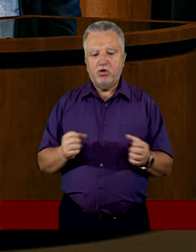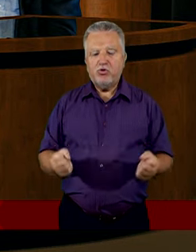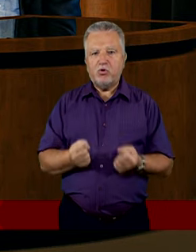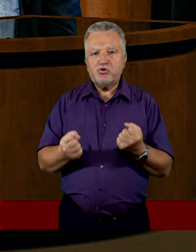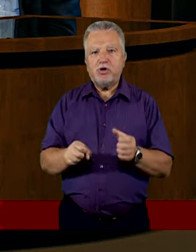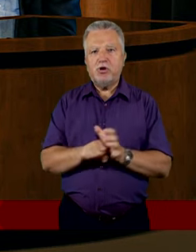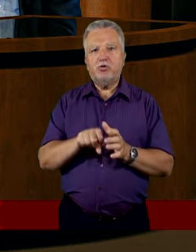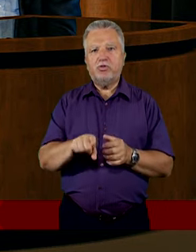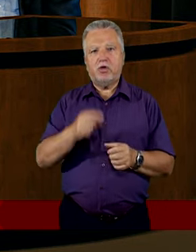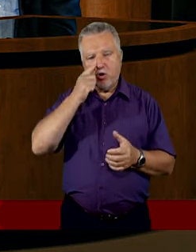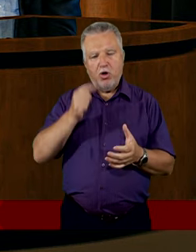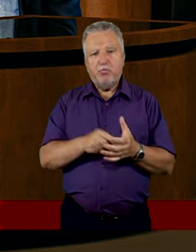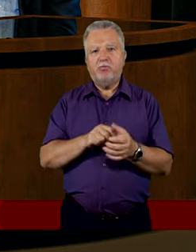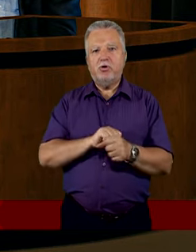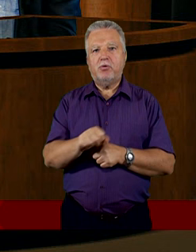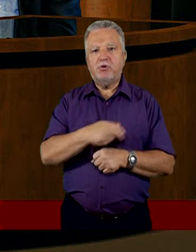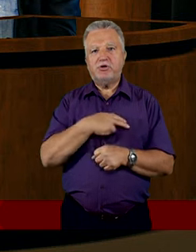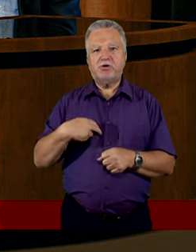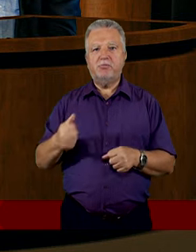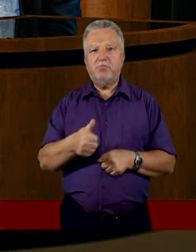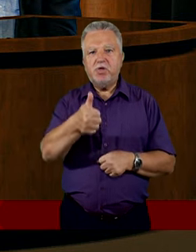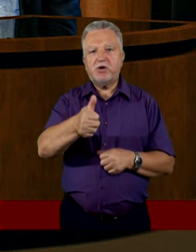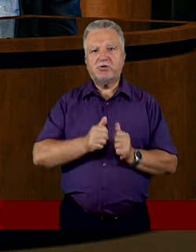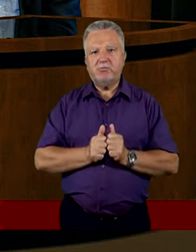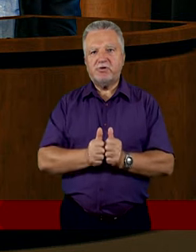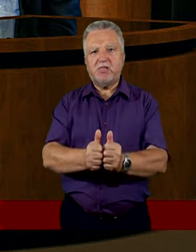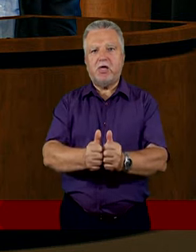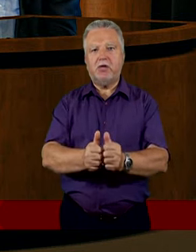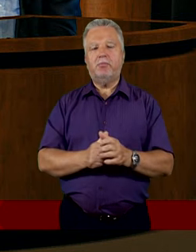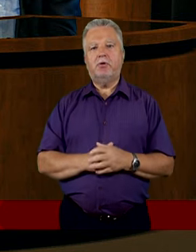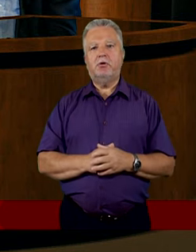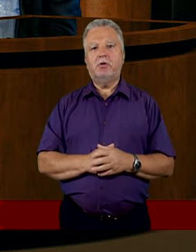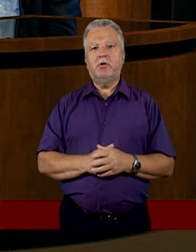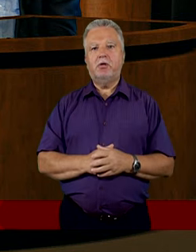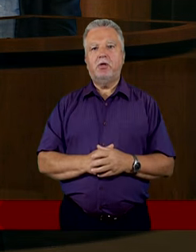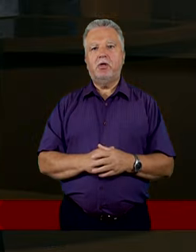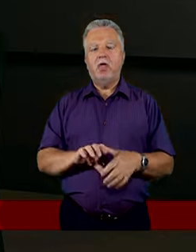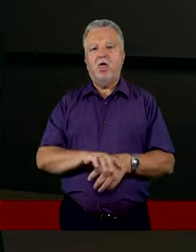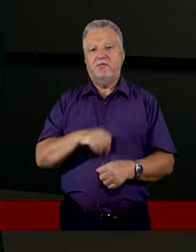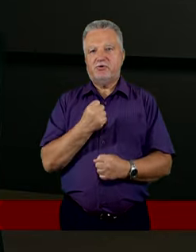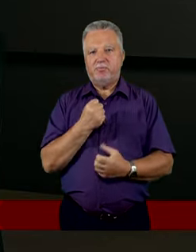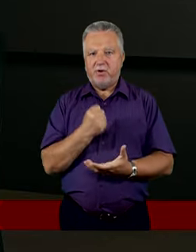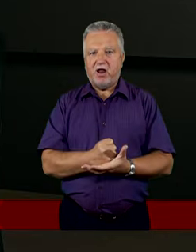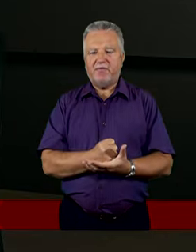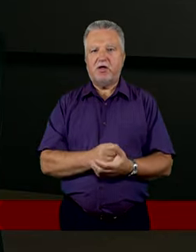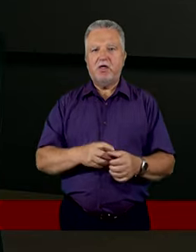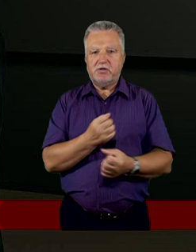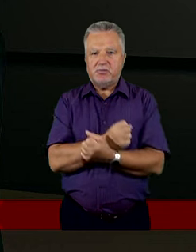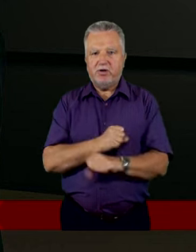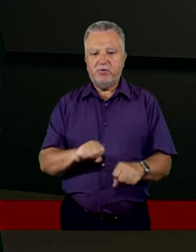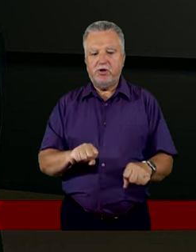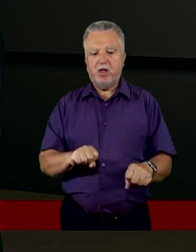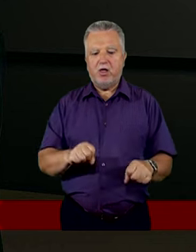Dążenie do tego powinno być naszym pierwszym zadaniem. W sprawach zbawienia to